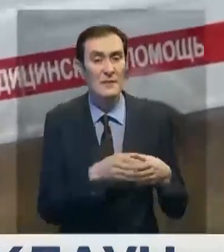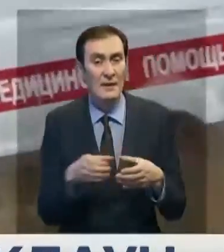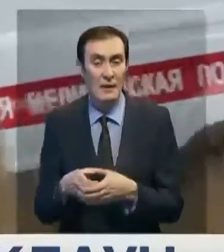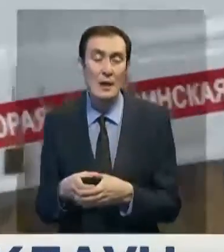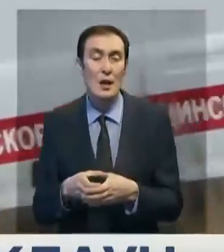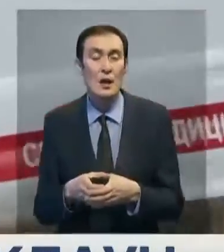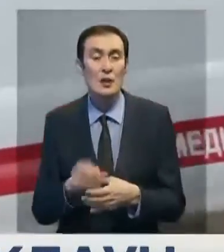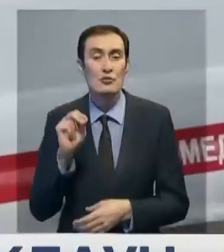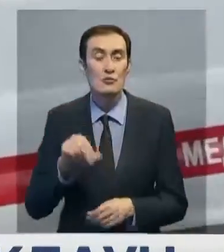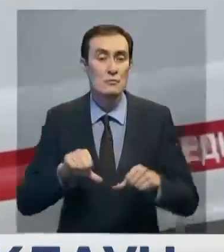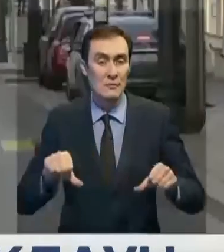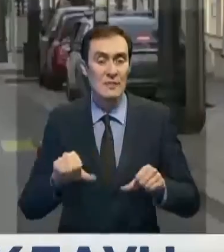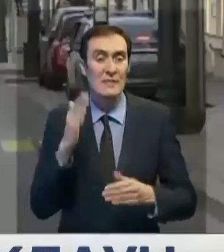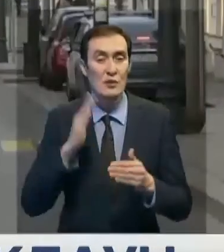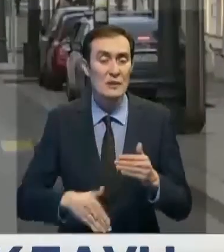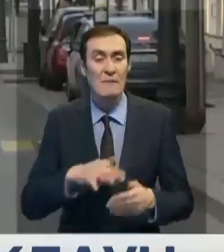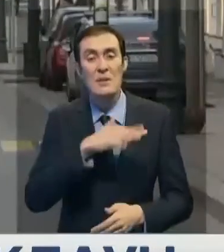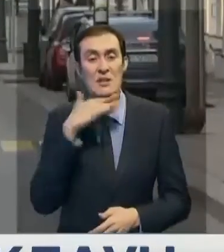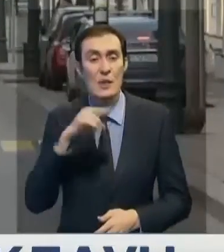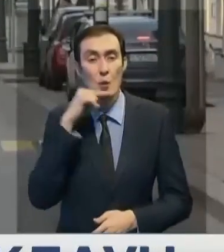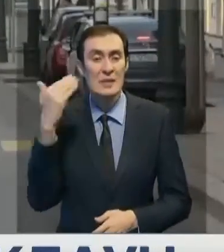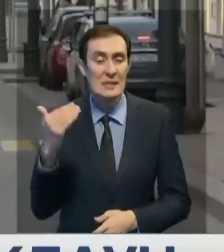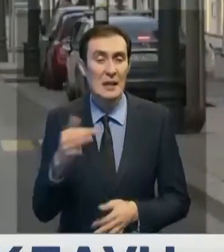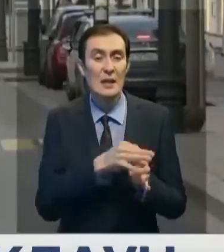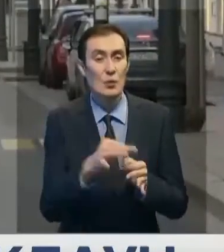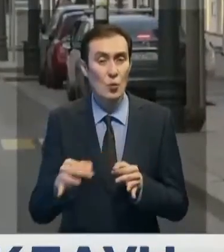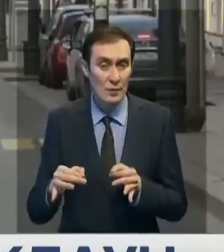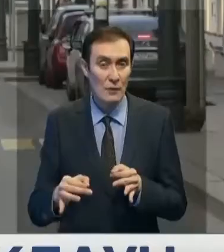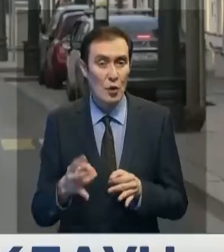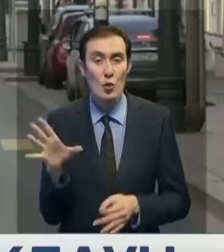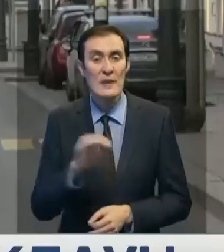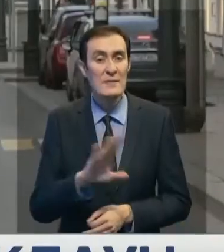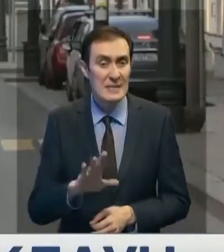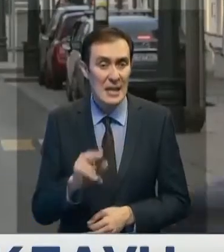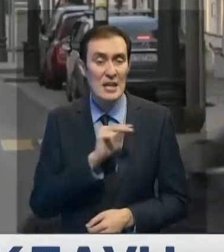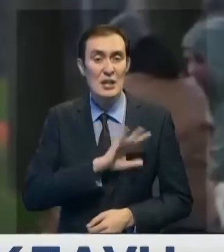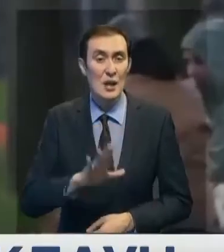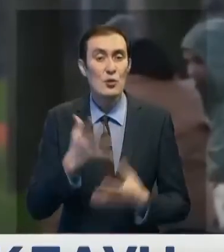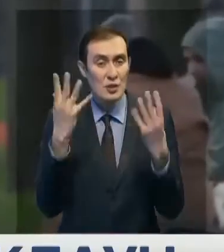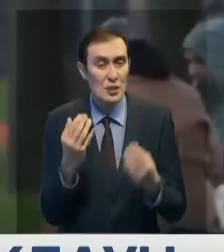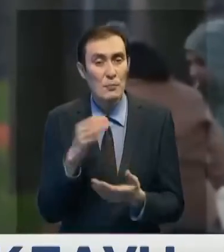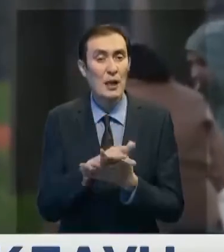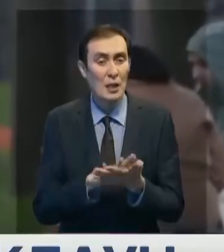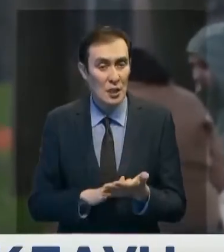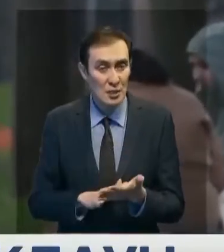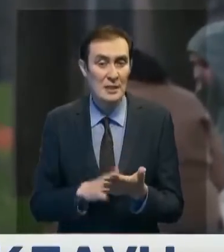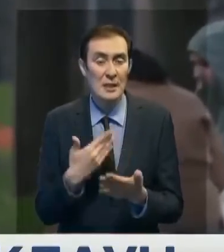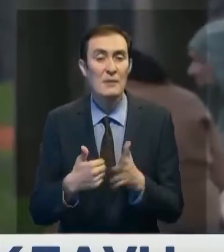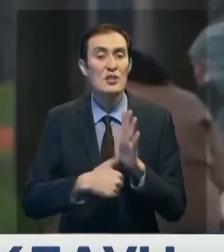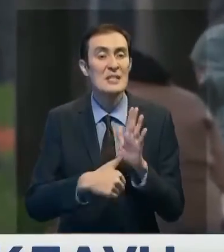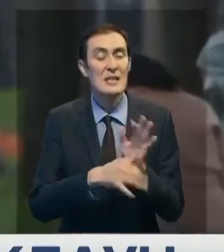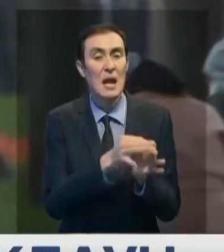отраслей. Локдаун завершился и в большинстве российских регионов, но не везде. Нерабочие дни продлили в